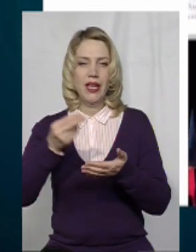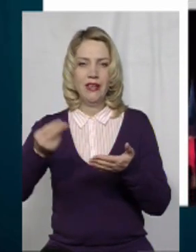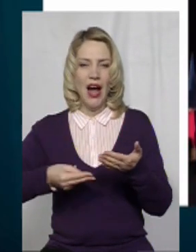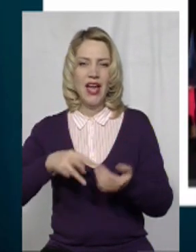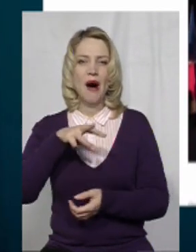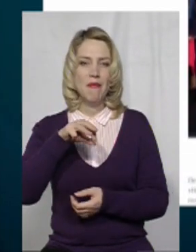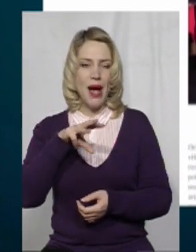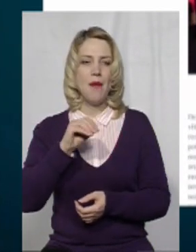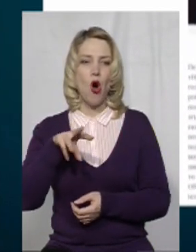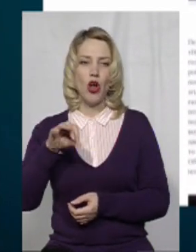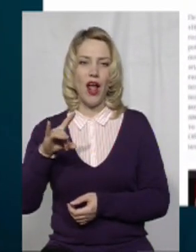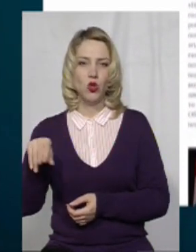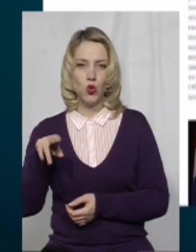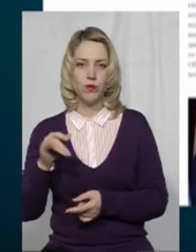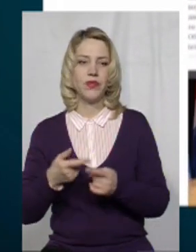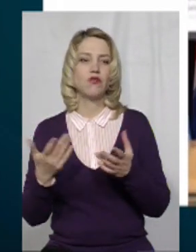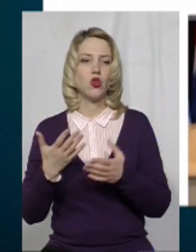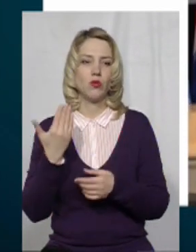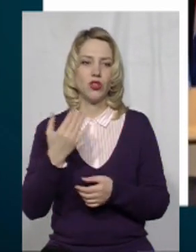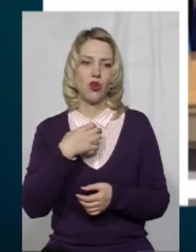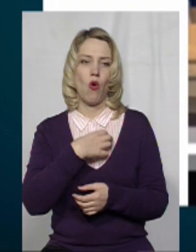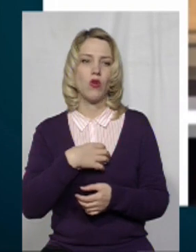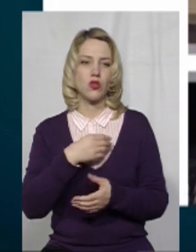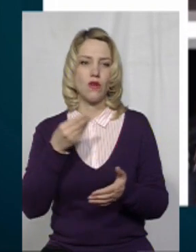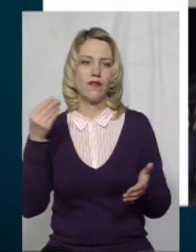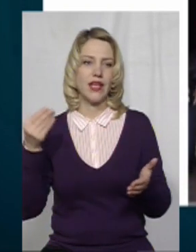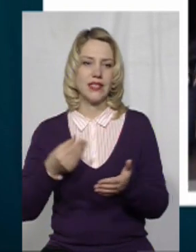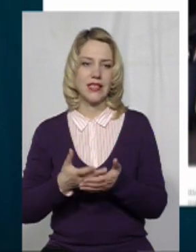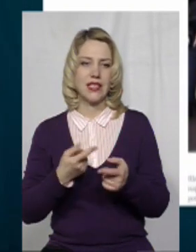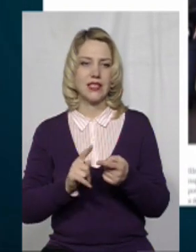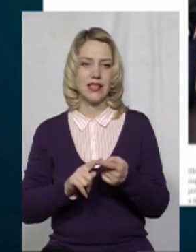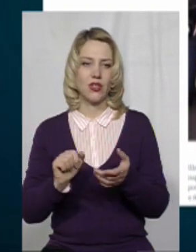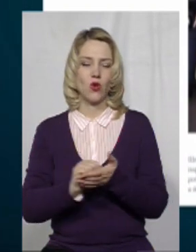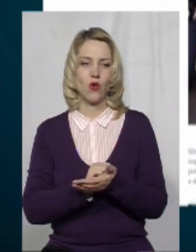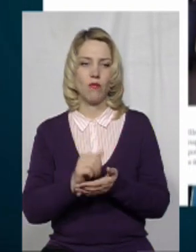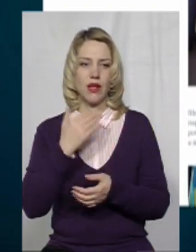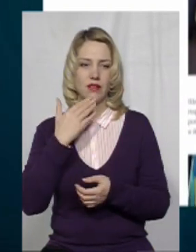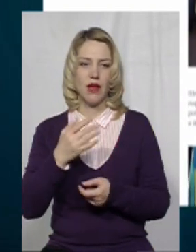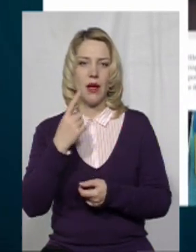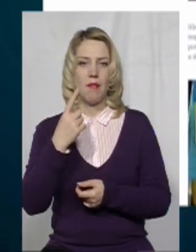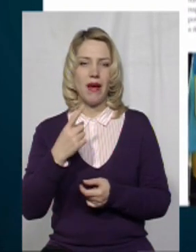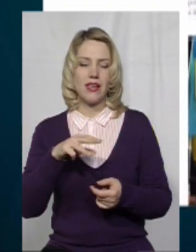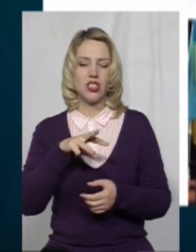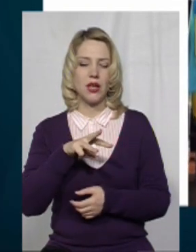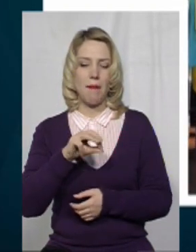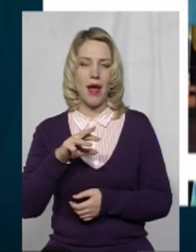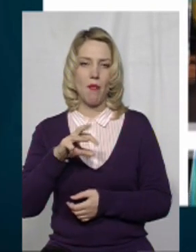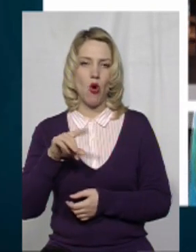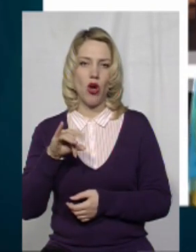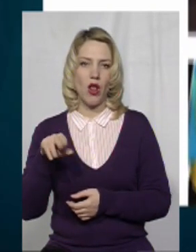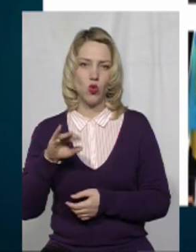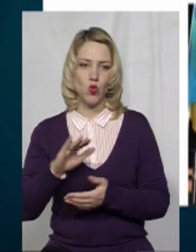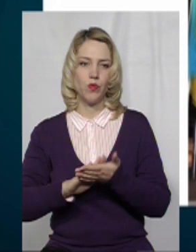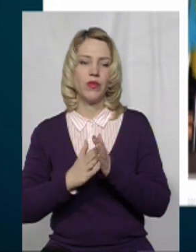От, пане Василю, у чому їх основна цінність от цих документів? Перший меморандум, який підписувався,